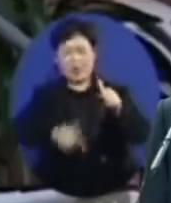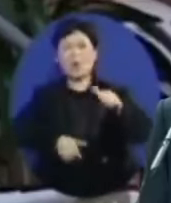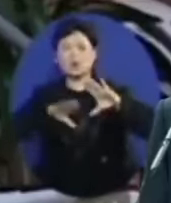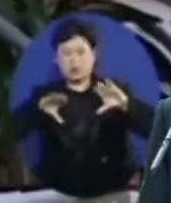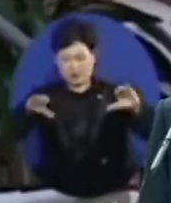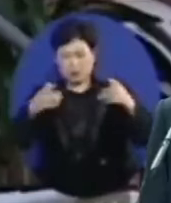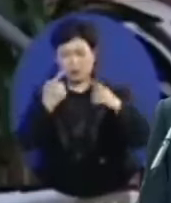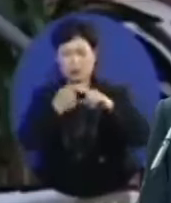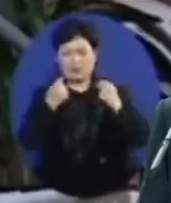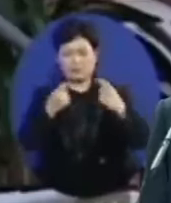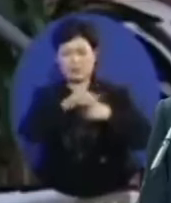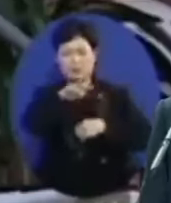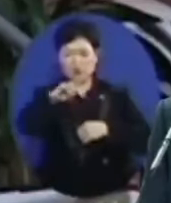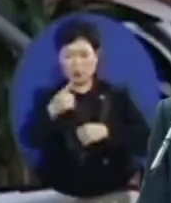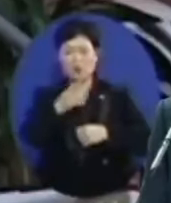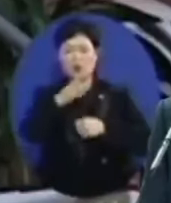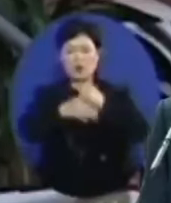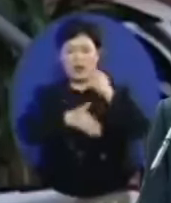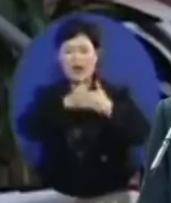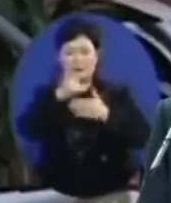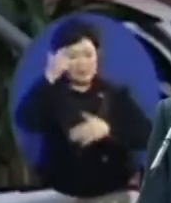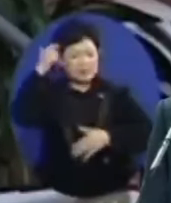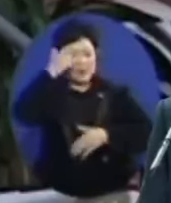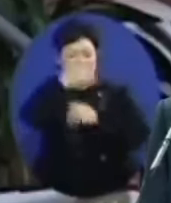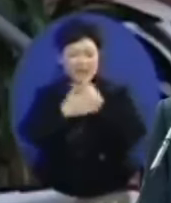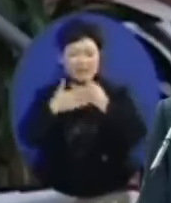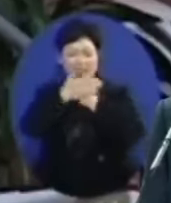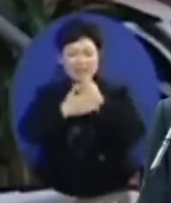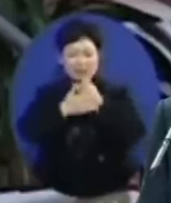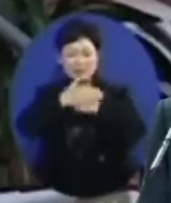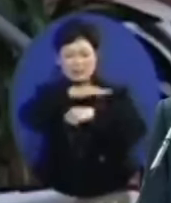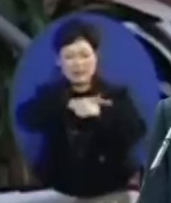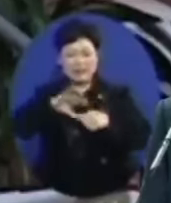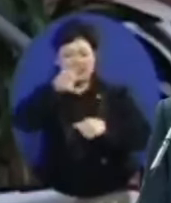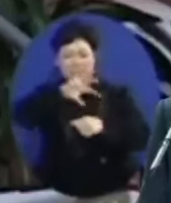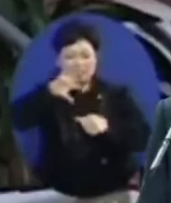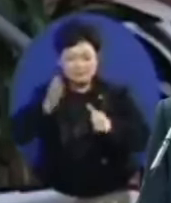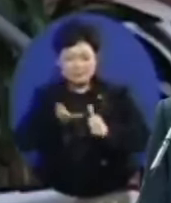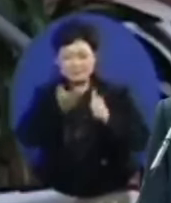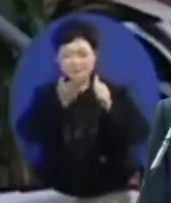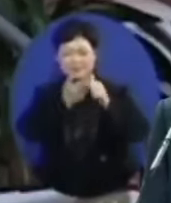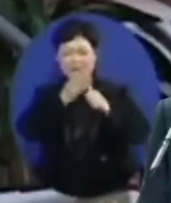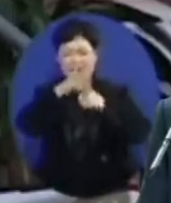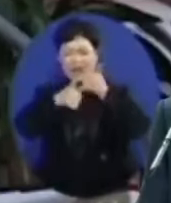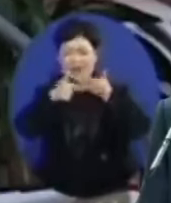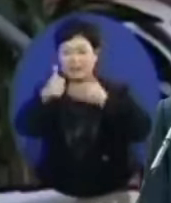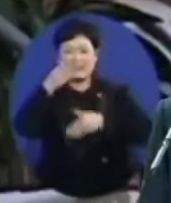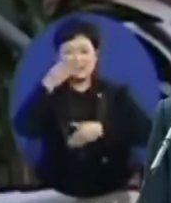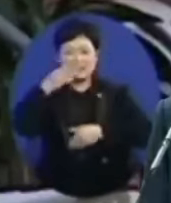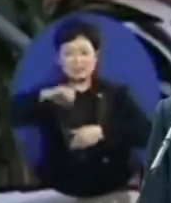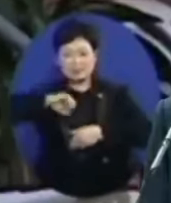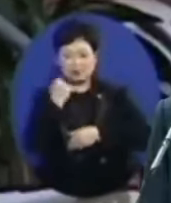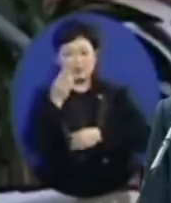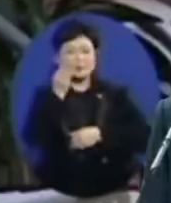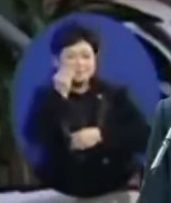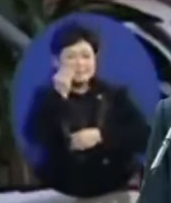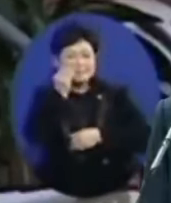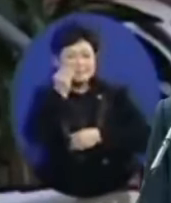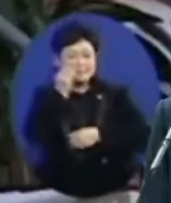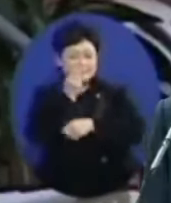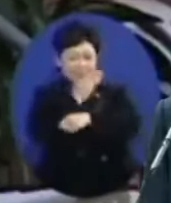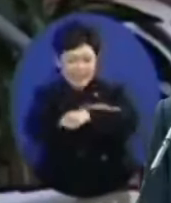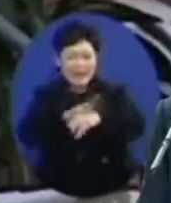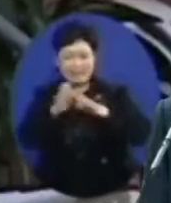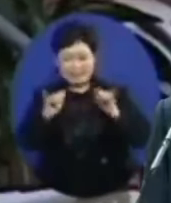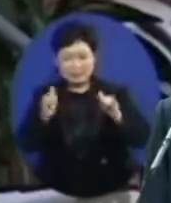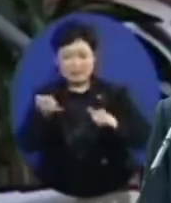우리도 하나님의 성령의 은혜로 길 잘 들린 사람은 하나님께 아주 순종을 잘하는 온유한 사람이 되지만은 그렇지